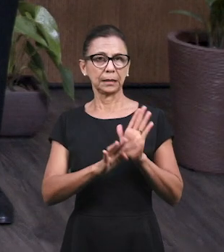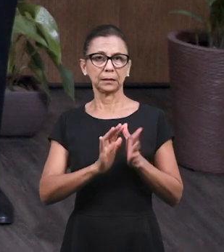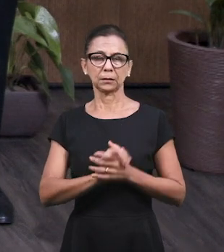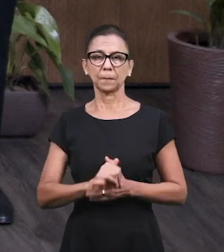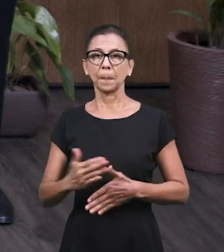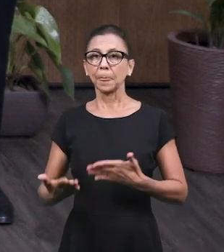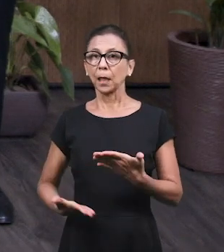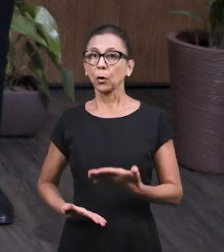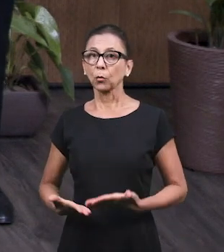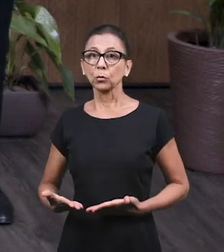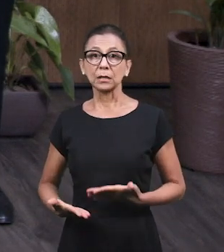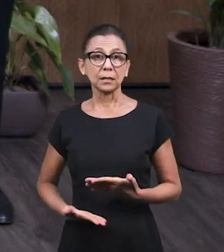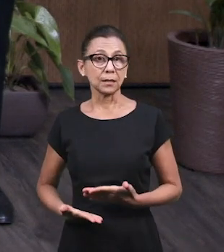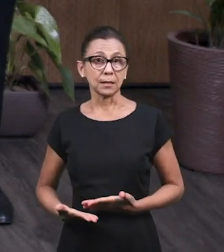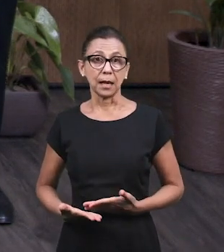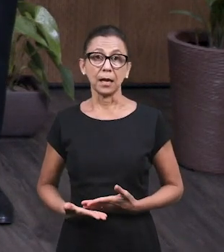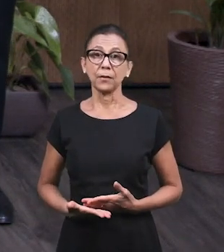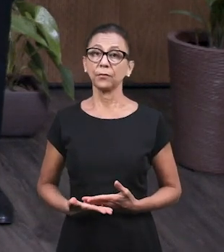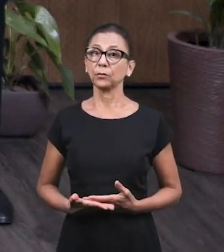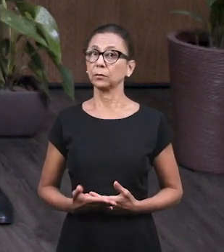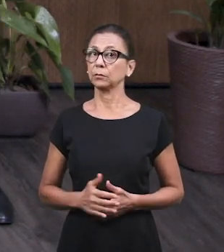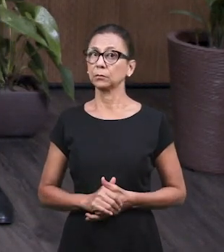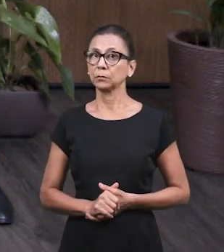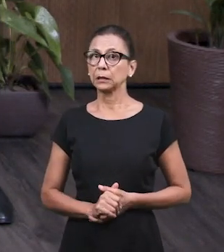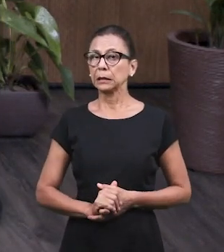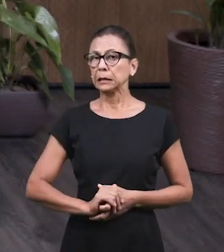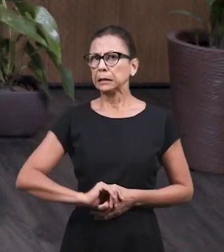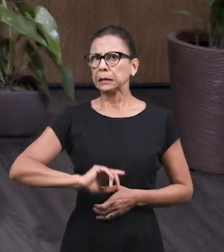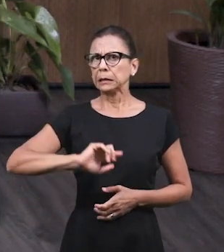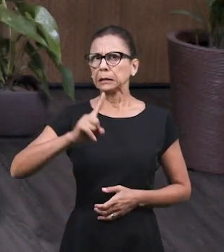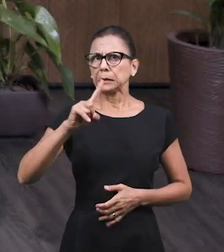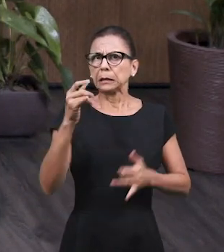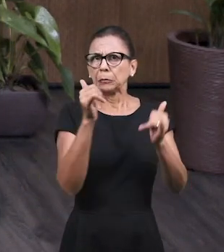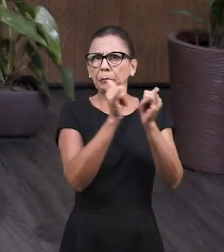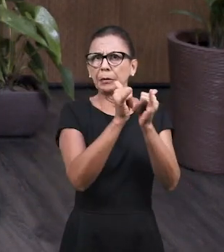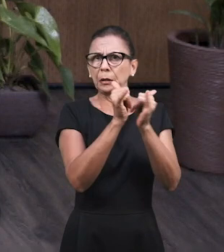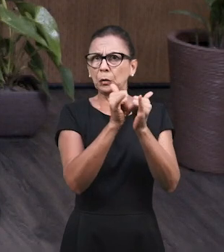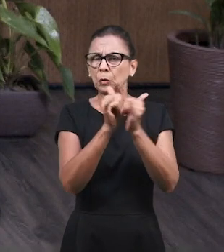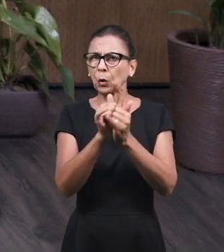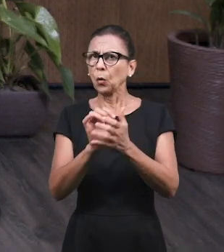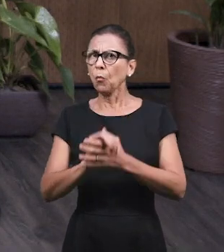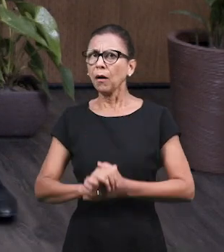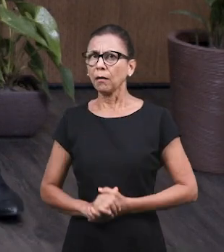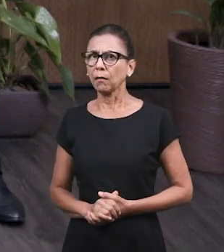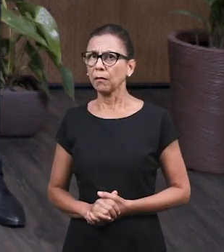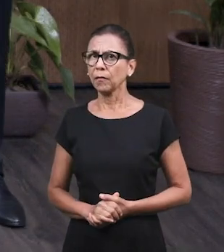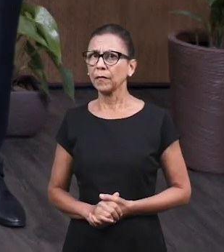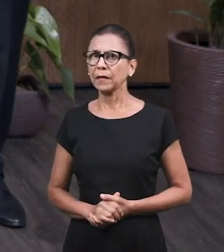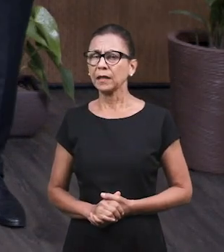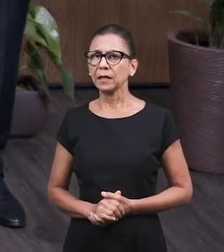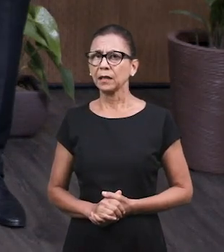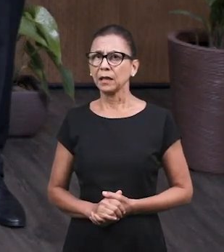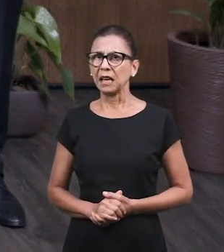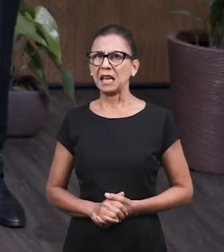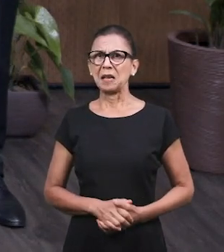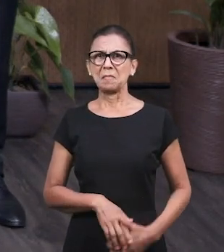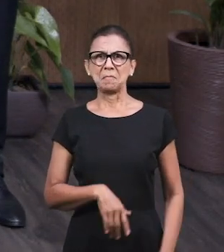serviteur, en revenant au texte maintenant à la parabole, le serviteur qui ne pardonne pas son